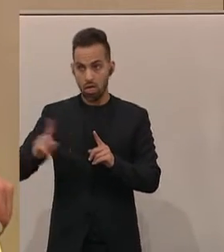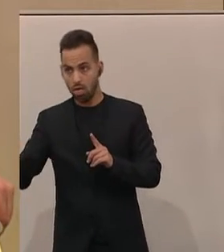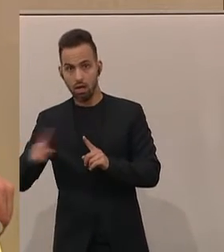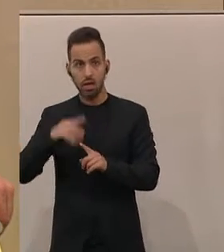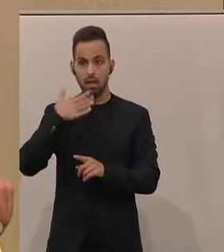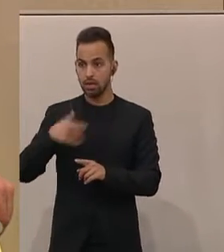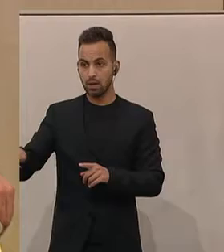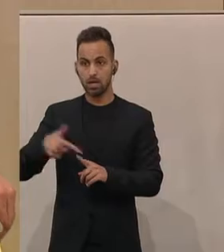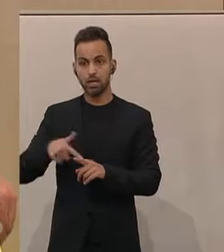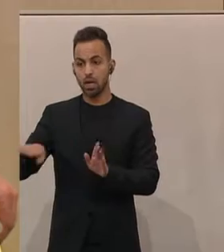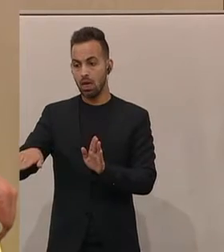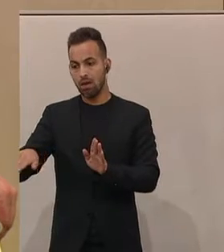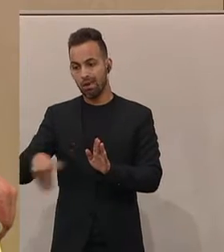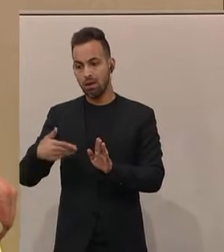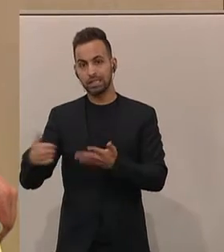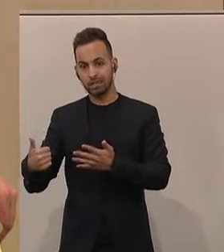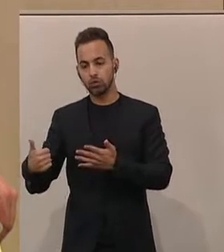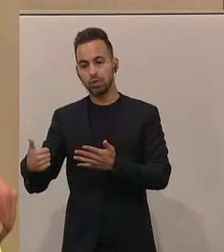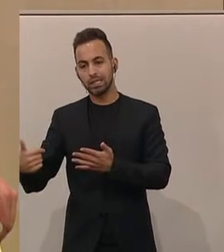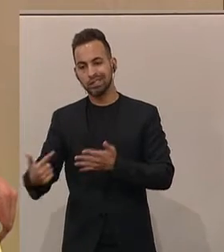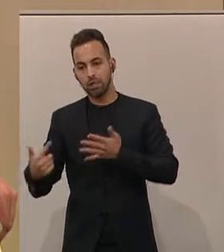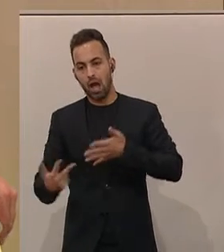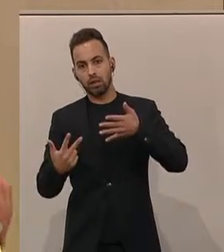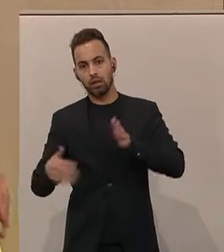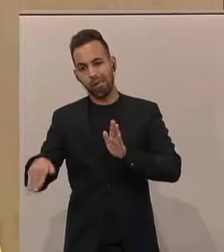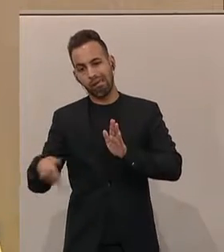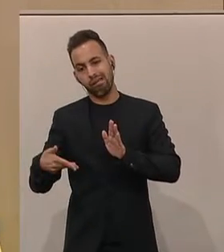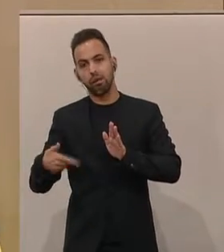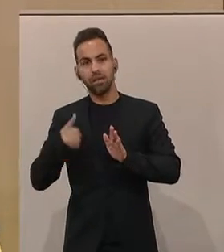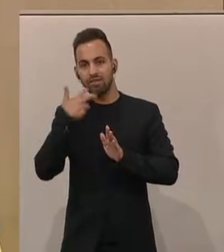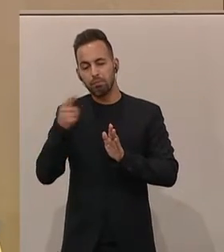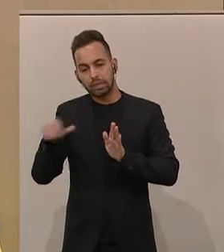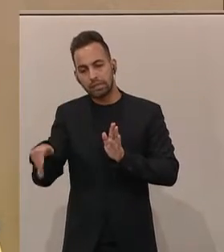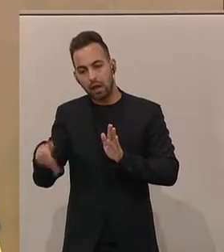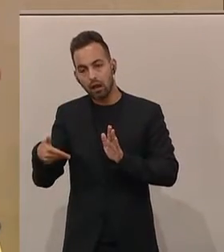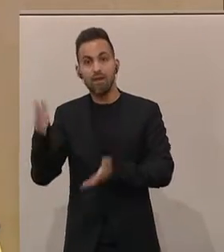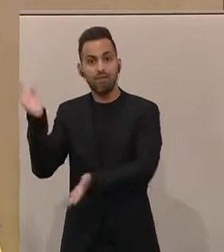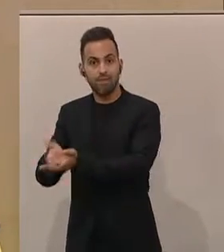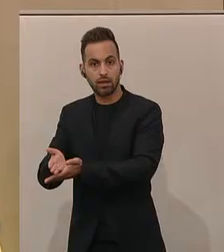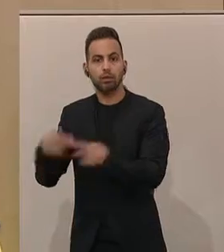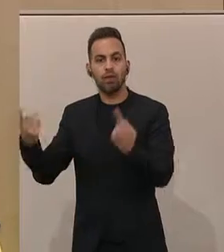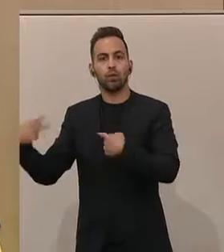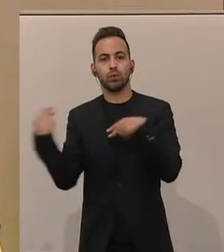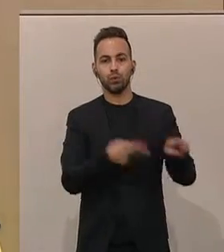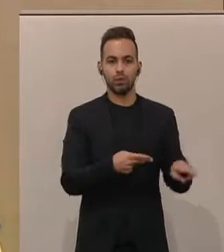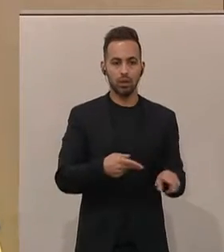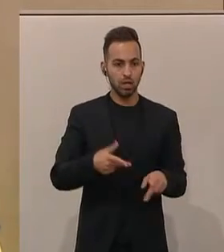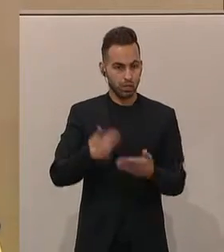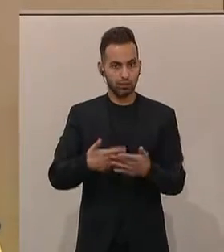dann kann ich am Freitag nach Hause fahren und bin daheim bei den Kindern. Der will einfach diese Lösung. Der will diese Lösung und